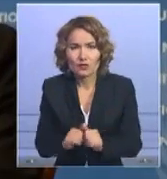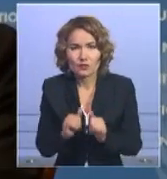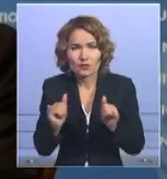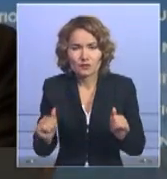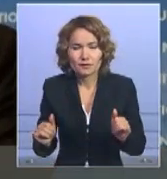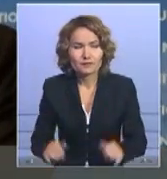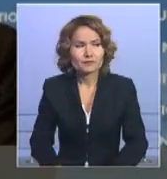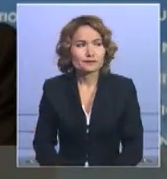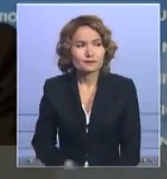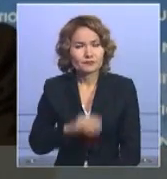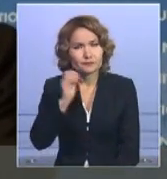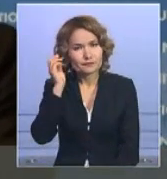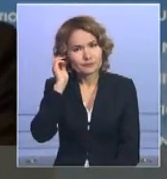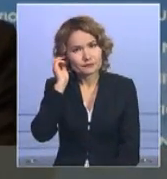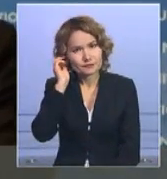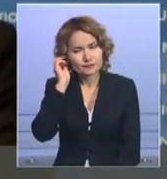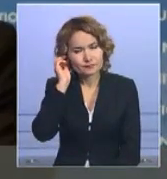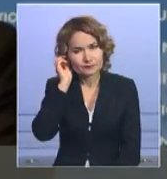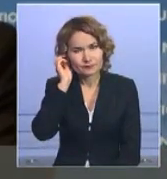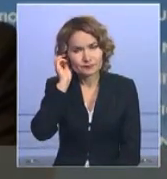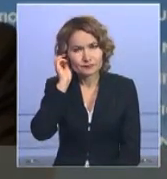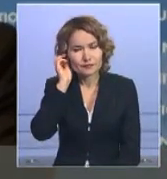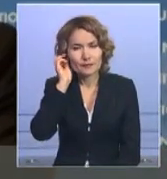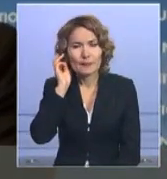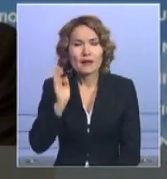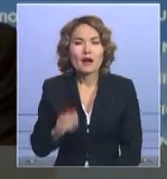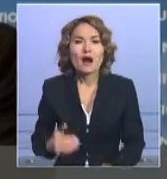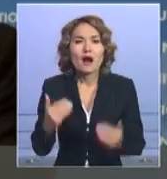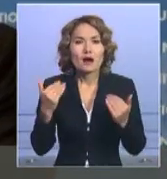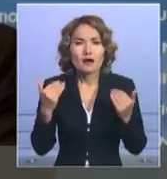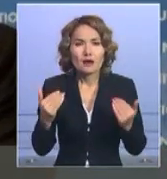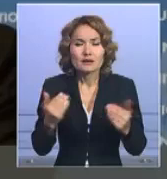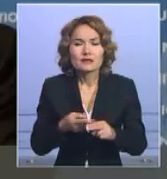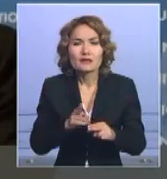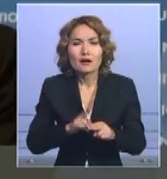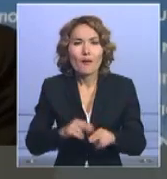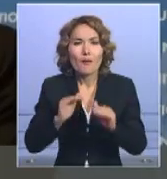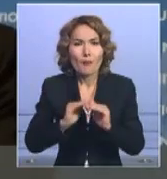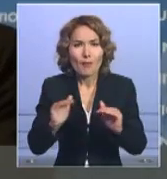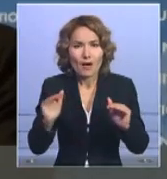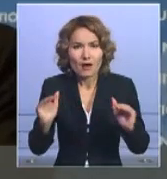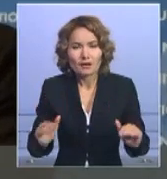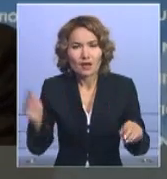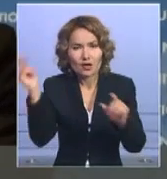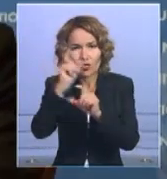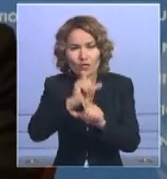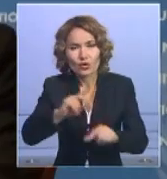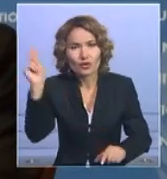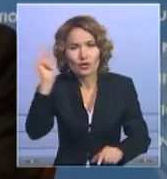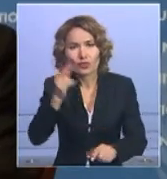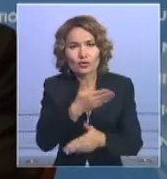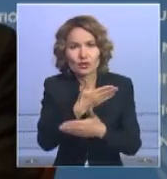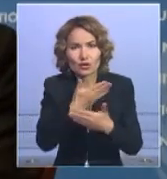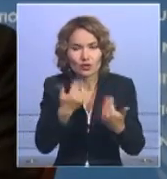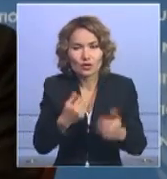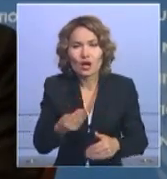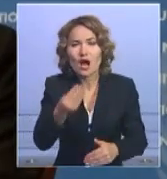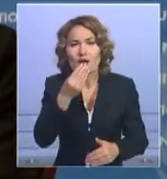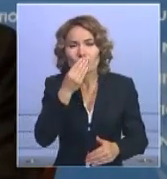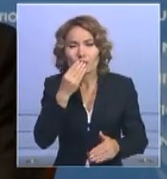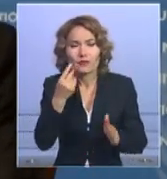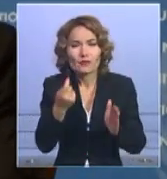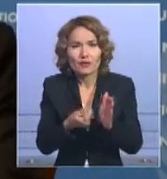Босып жүрген баланың барлығы көмекке қамқорлыққа мұқтаж. Оларда білім алу тұрмақ, тойып, тамақ ішіп, уақытылы жуынуға да мүмкіндік жоқ.